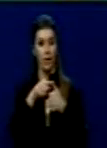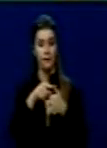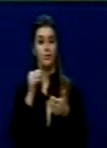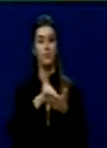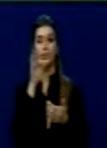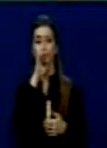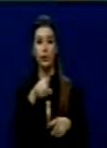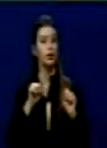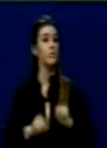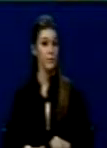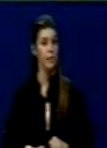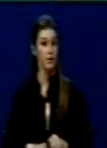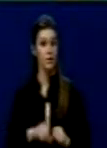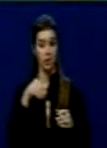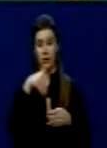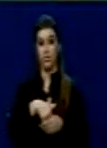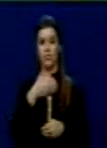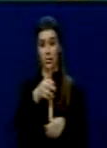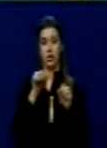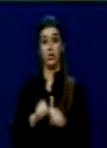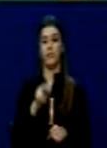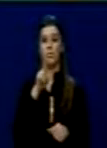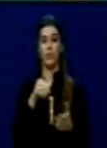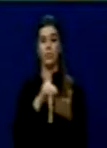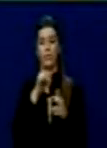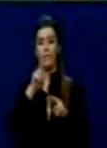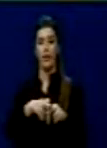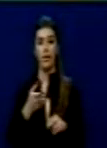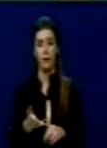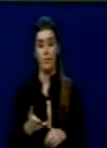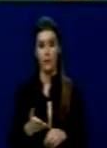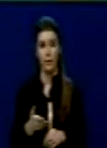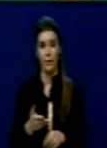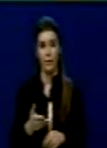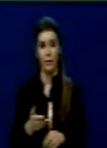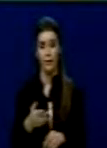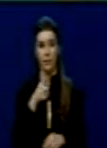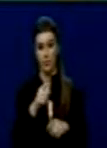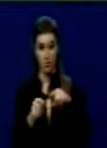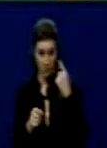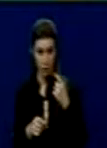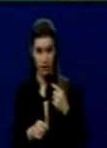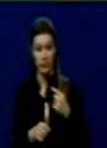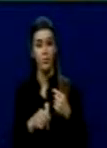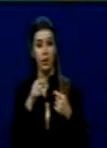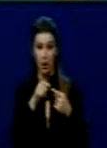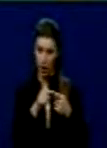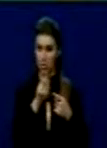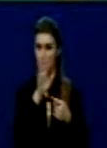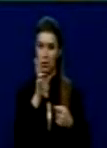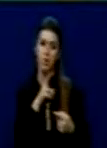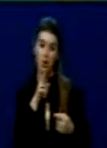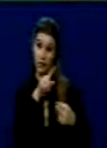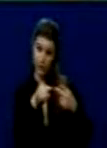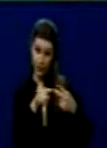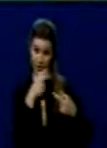Kosovës përkundër faktit që qeveria e Kosovës figuron në vendimin e gjykatës kushtetuese. Kjo është sherri ne. Po kjo është sherr më I vogël krahasohet me këtë